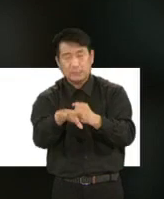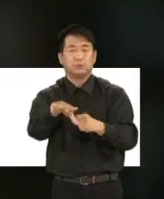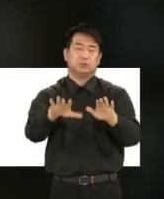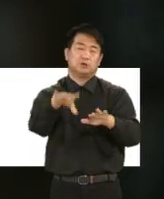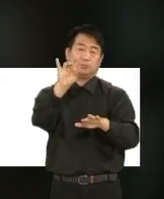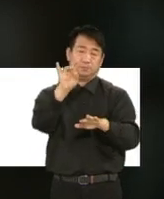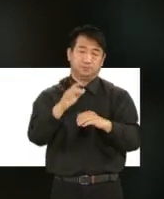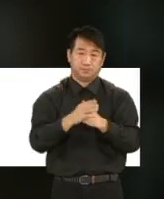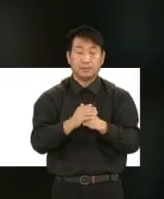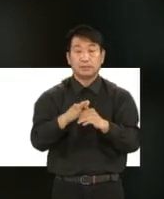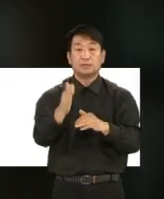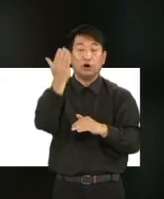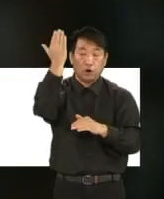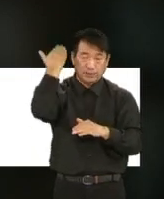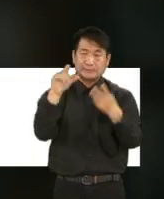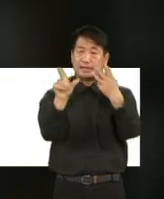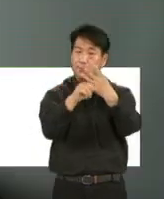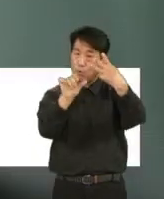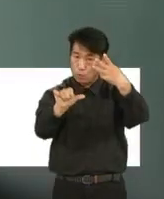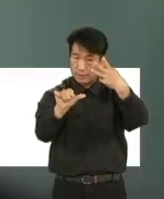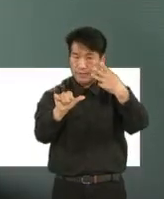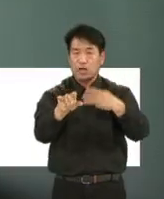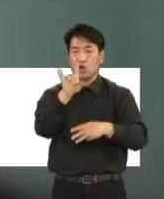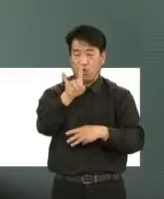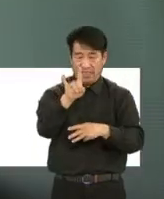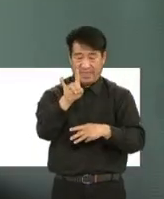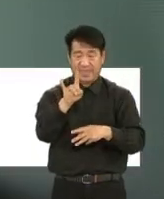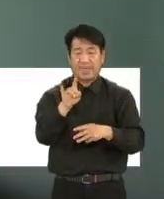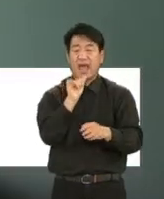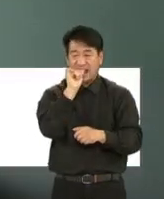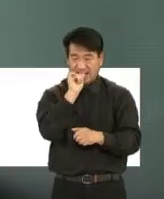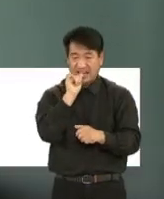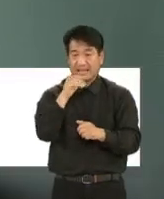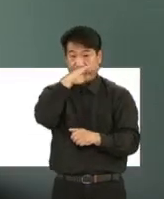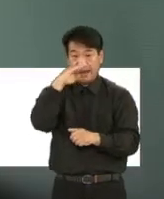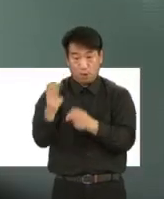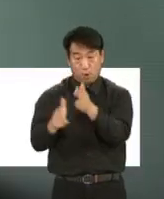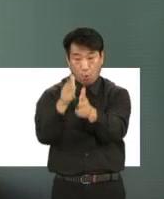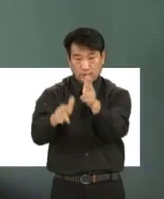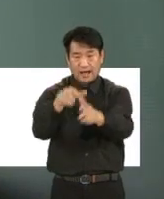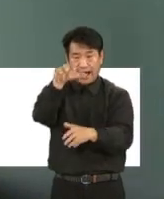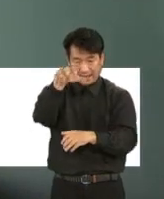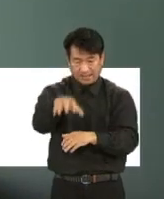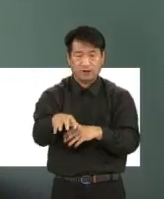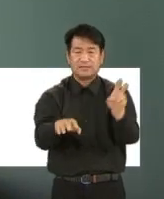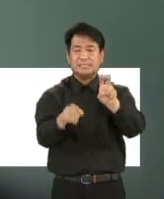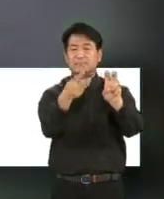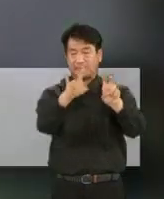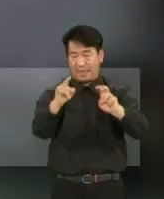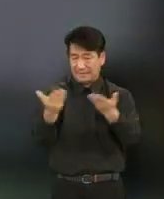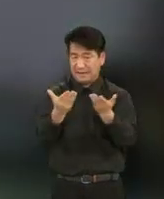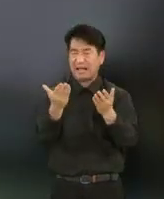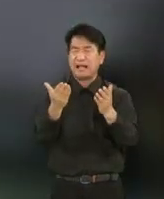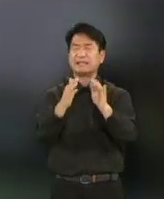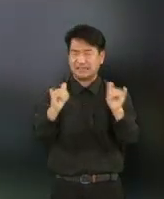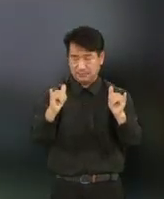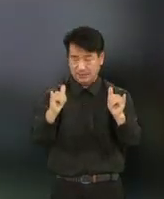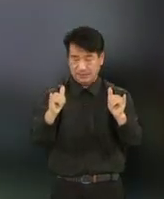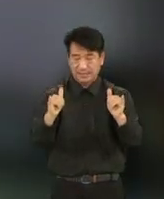처음입니다 앞서 지난 3월 5일 현대제철 예산공장에선 하청업체 소속 20대 노동자가